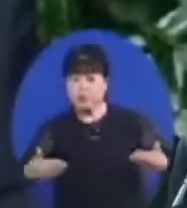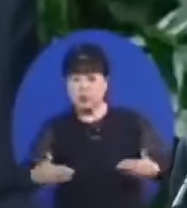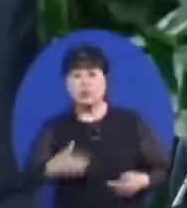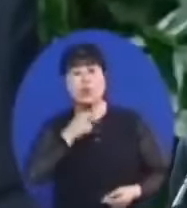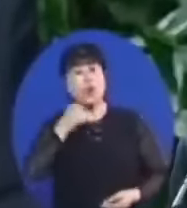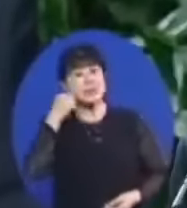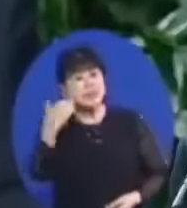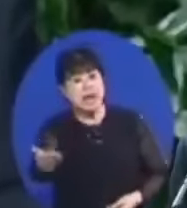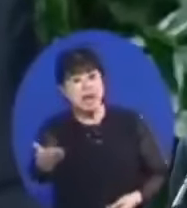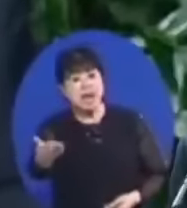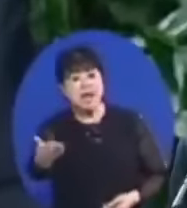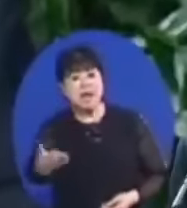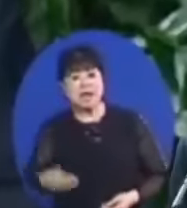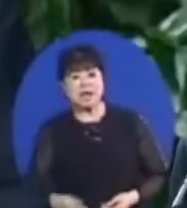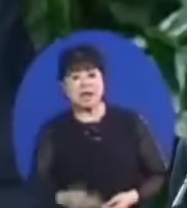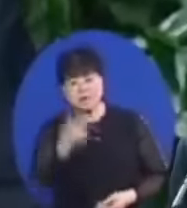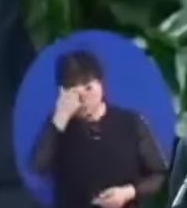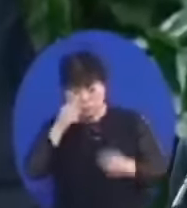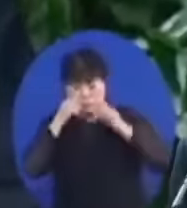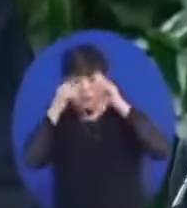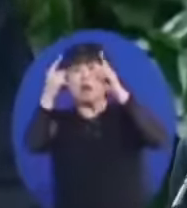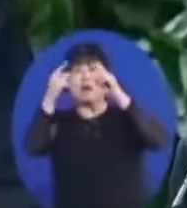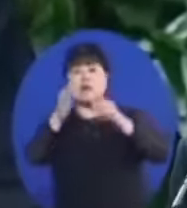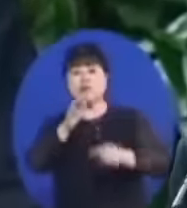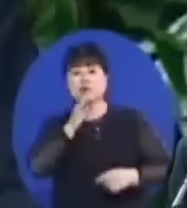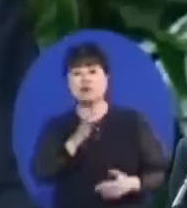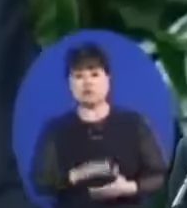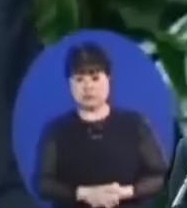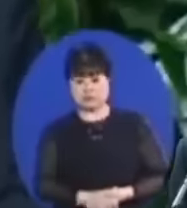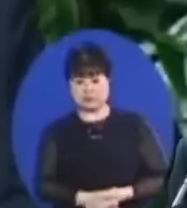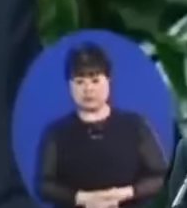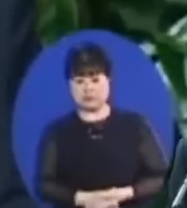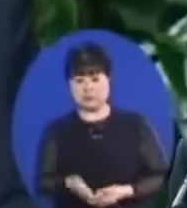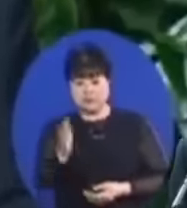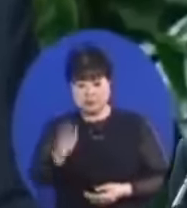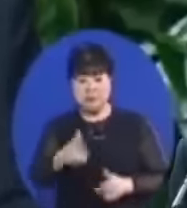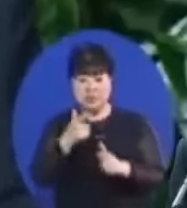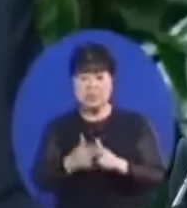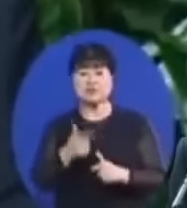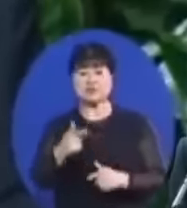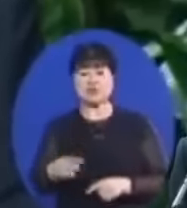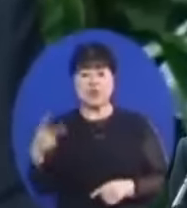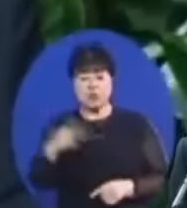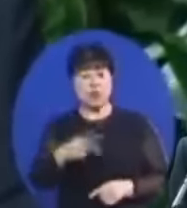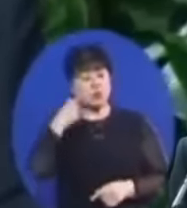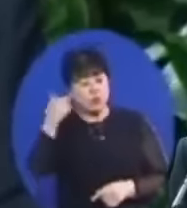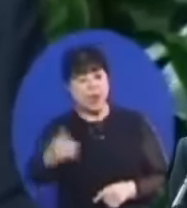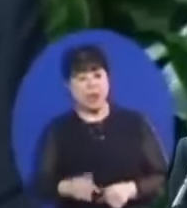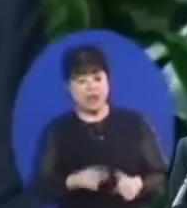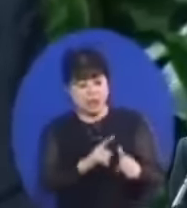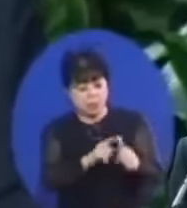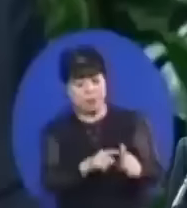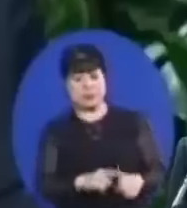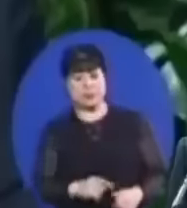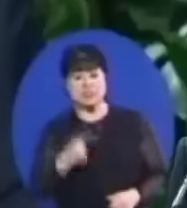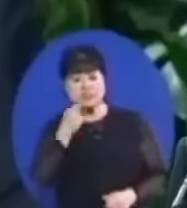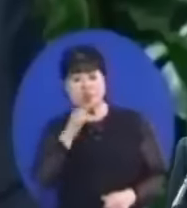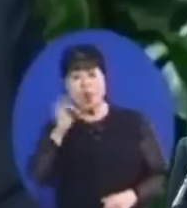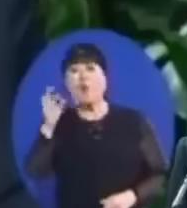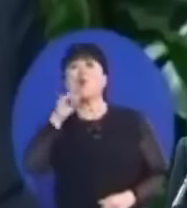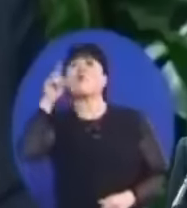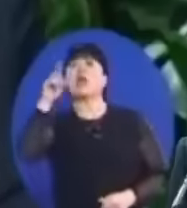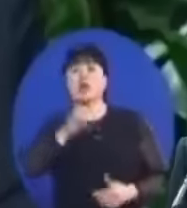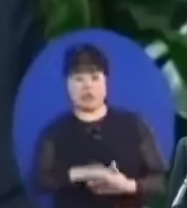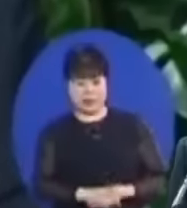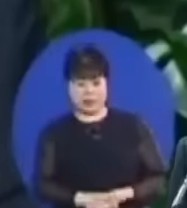무엇을 원하냐 눈 나으려고 하는 건 당연한 일 아닙니까? 그런데도 예수님은 바디메오로 하여금 입술로 고백하기를